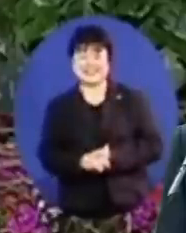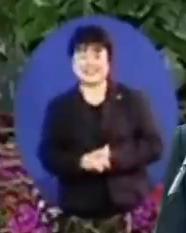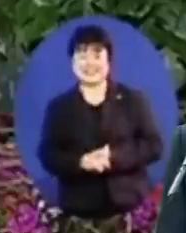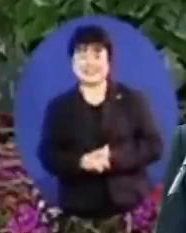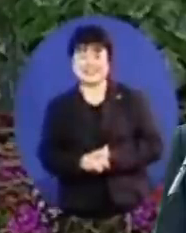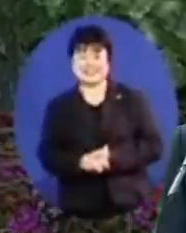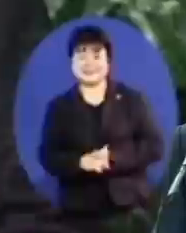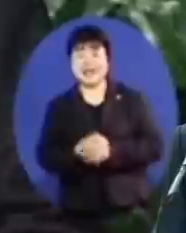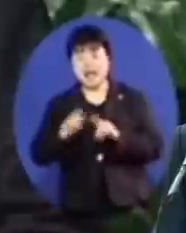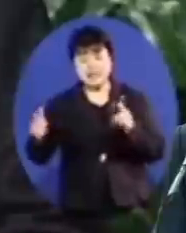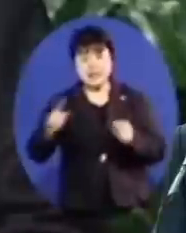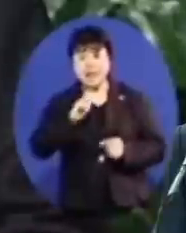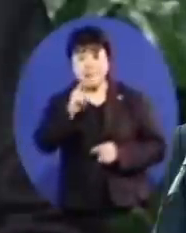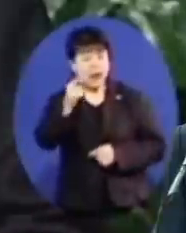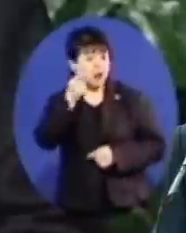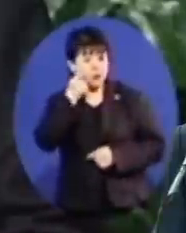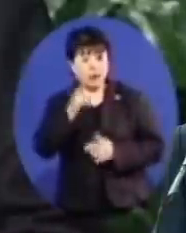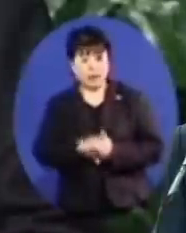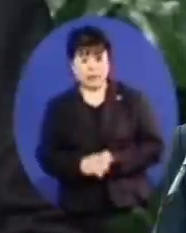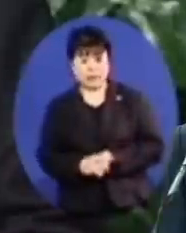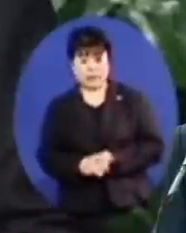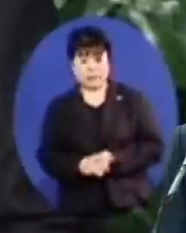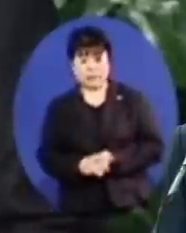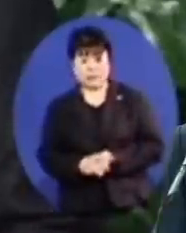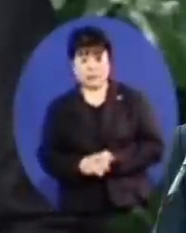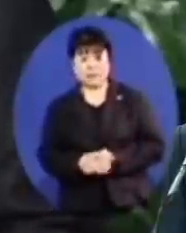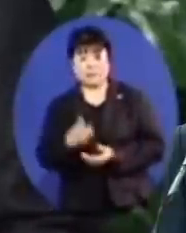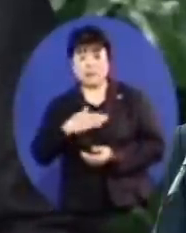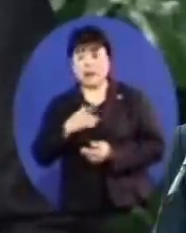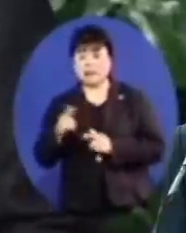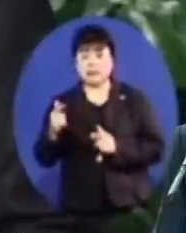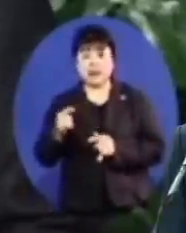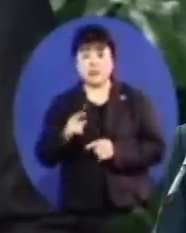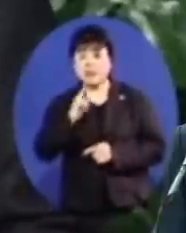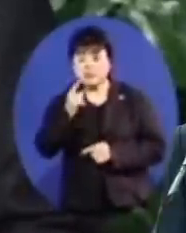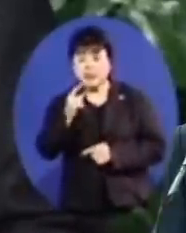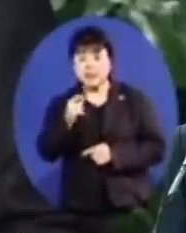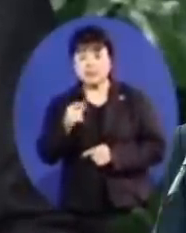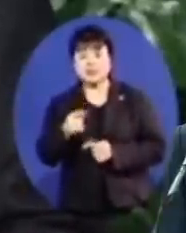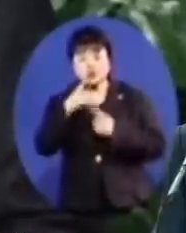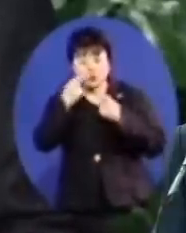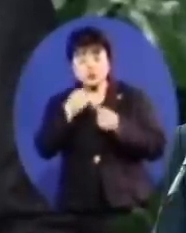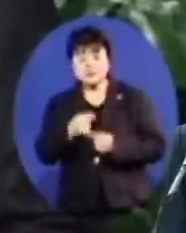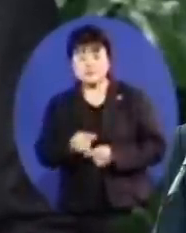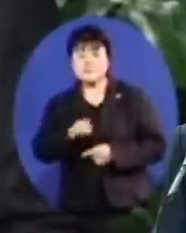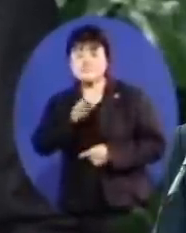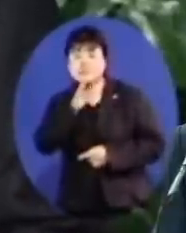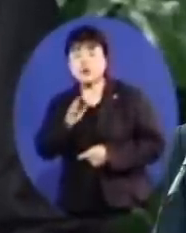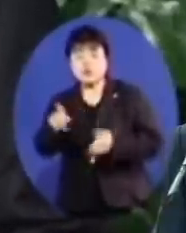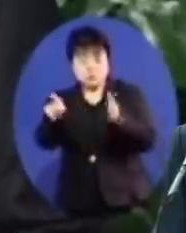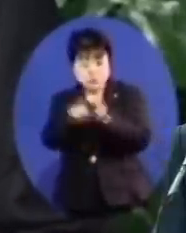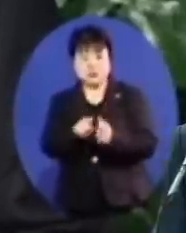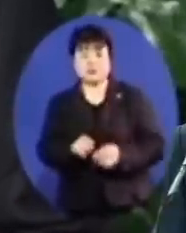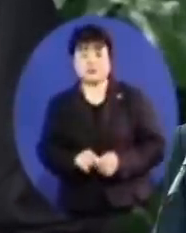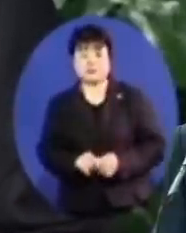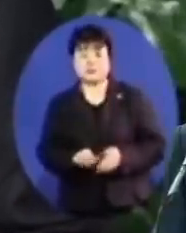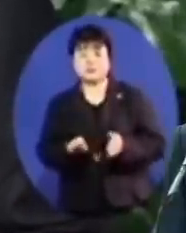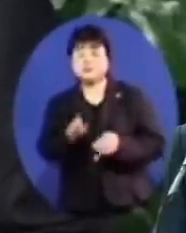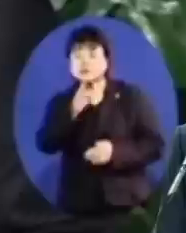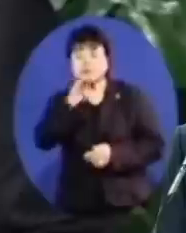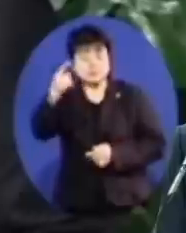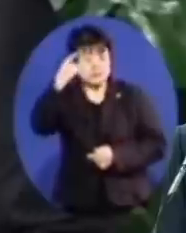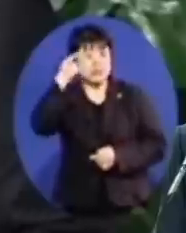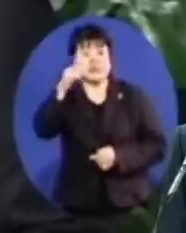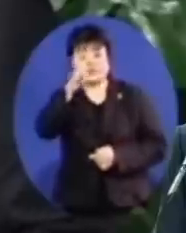안 그렇다고 하는 사람도 있을 것입니다. 나는 그렇다고 믿습니다. 그리고 거기 참이라고 나는 생각을 하고